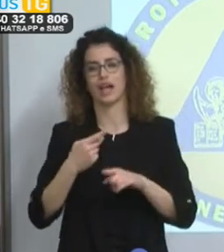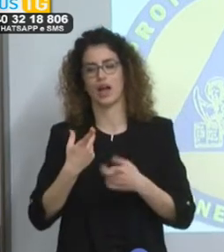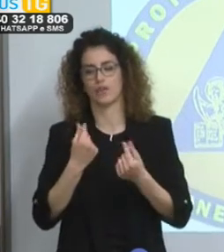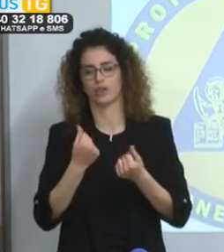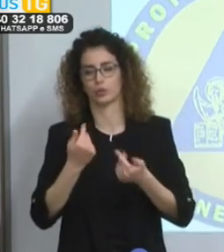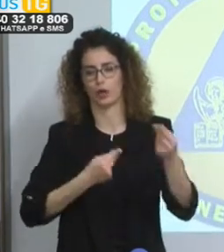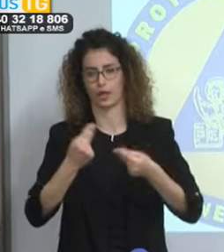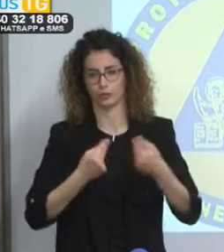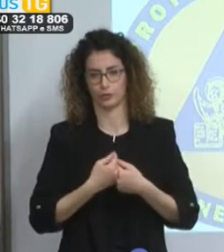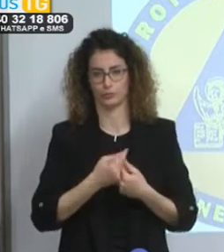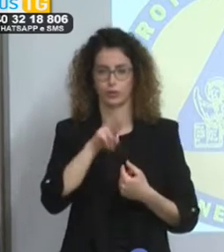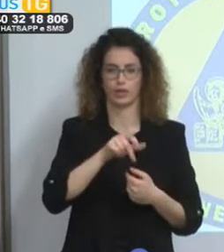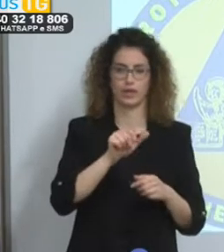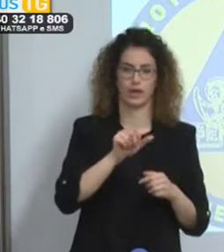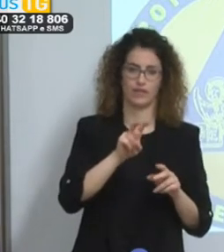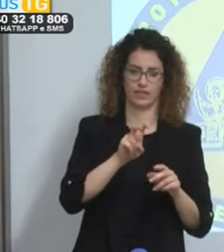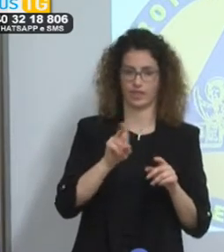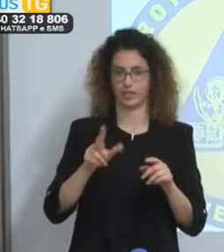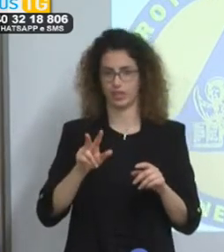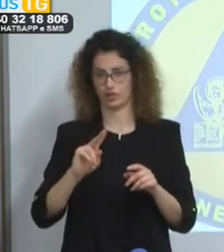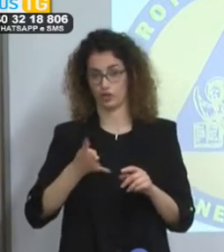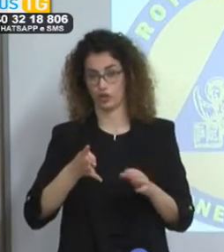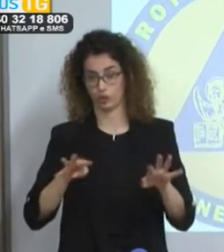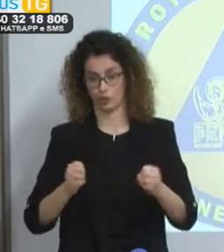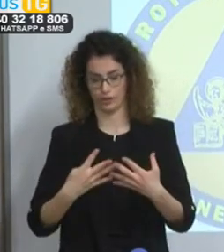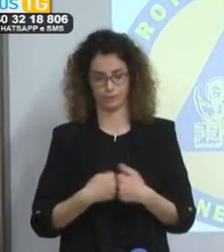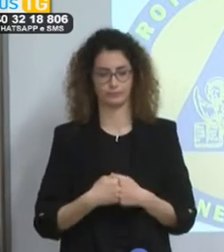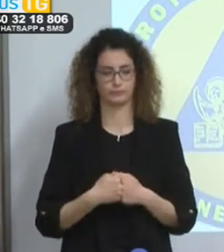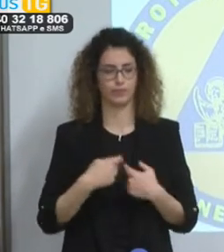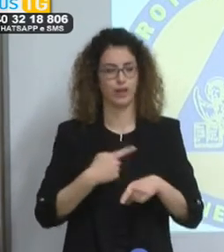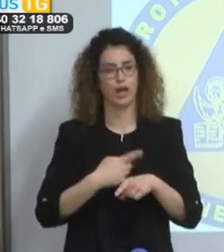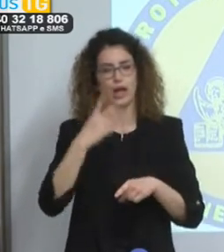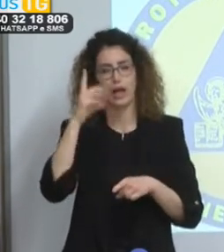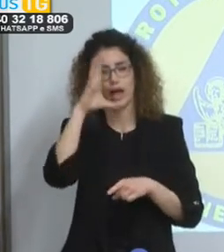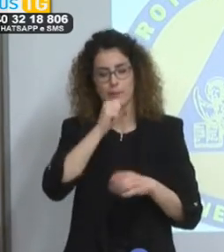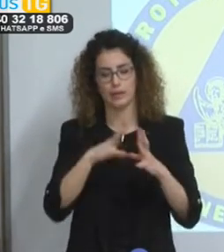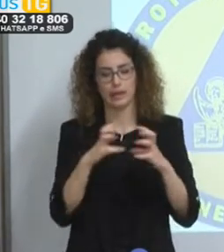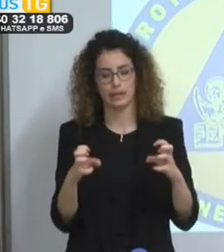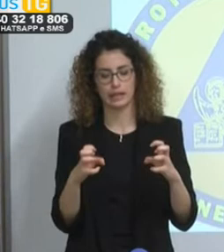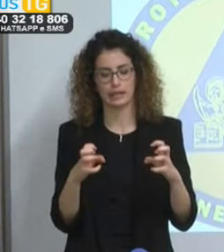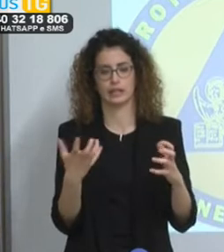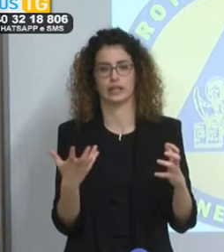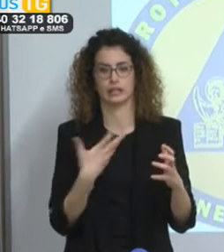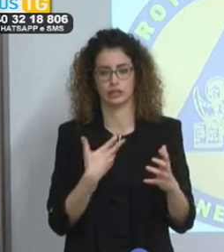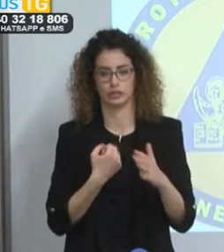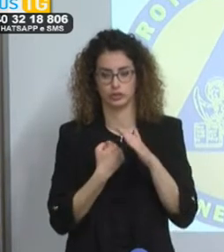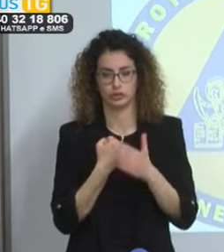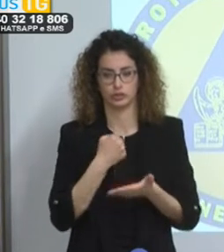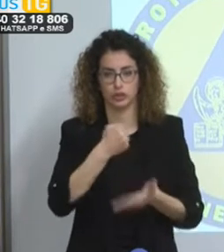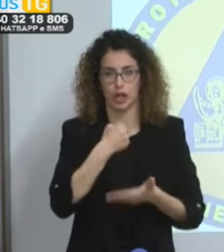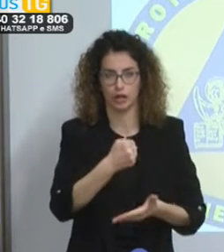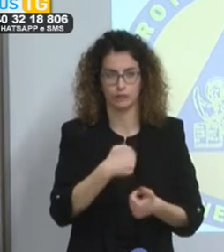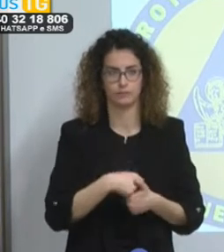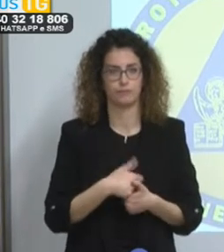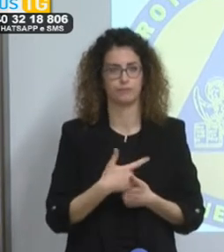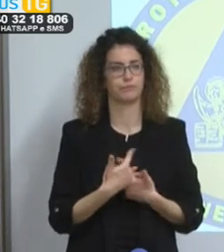da capire, ma questo dovremmo capire dalle imprese, se ci sarà entità di risorse che arrivano. Le regioni avranno